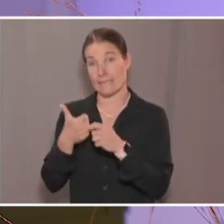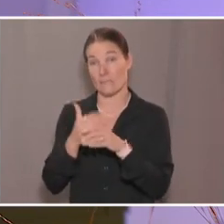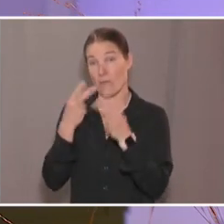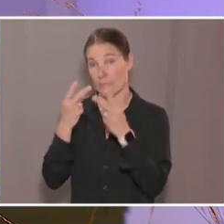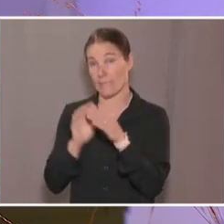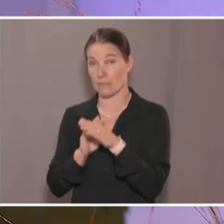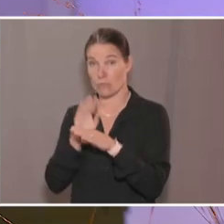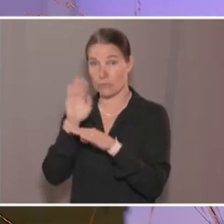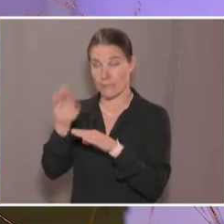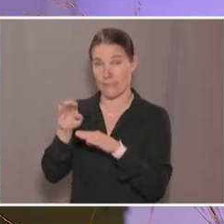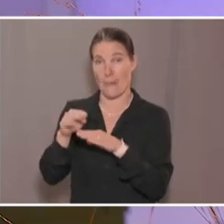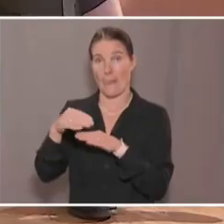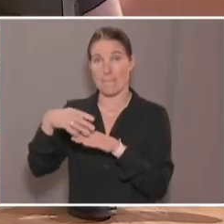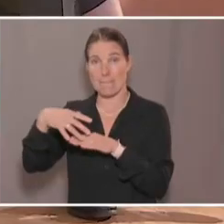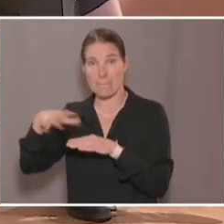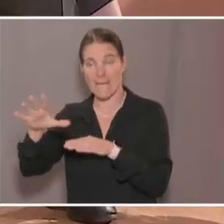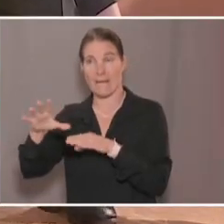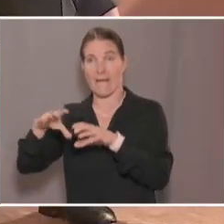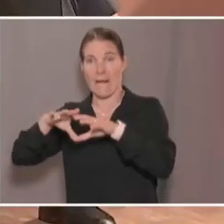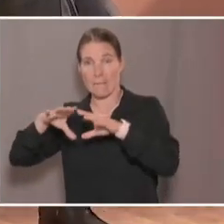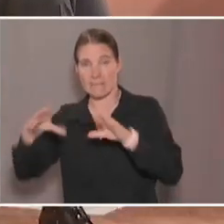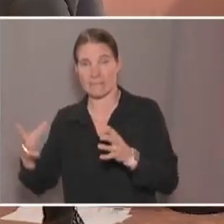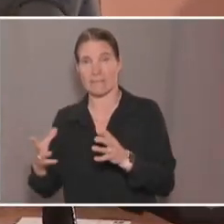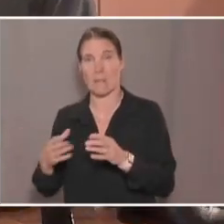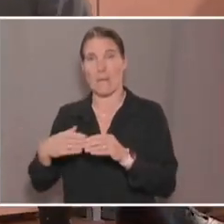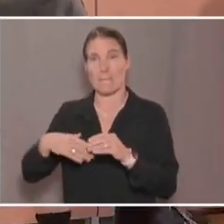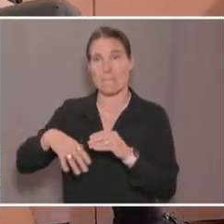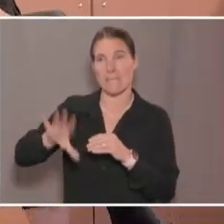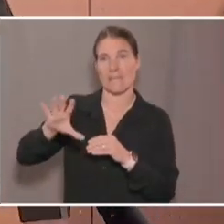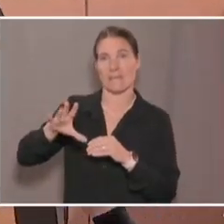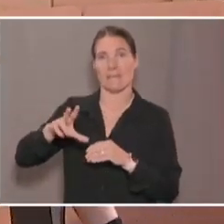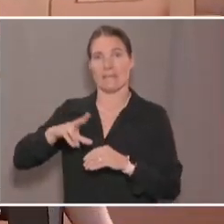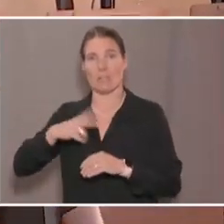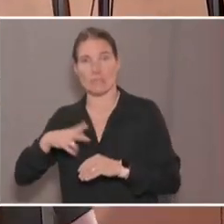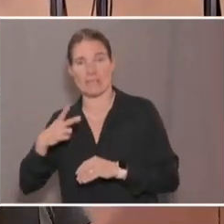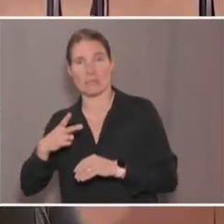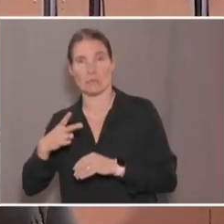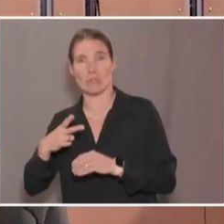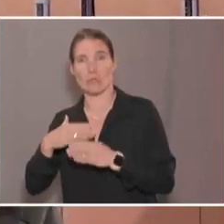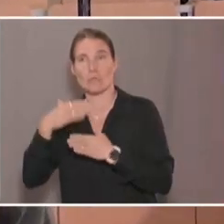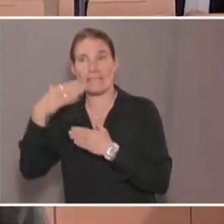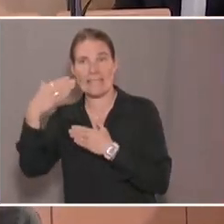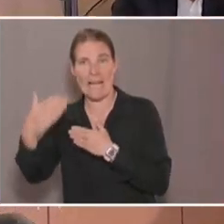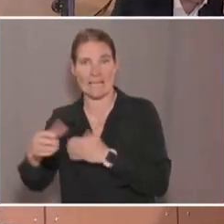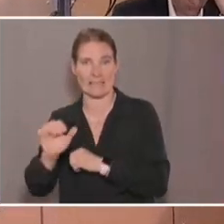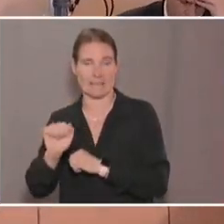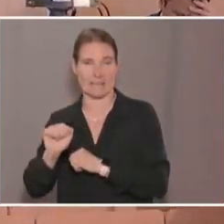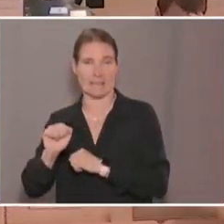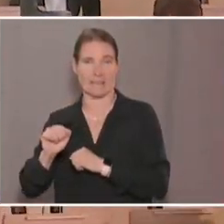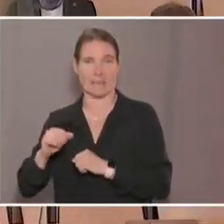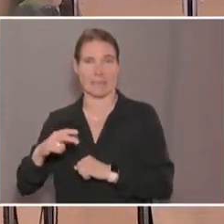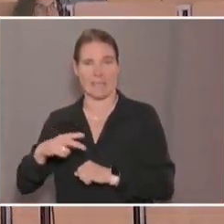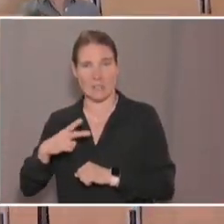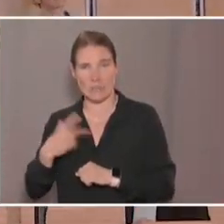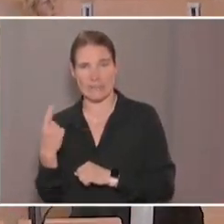mehr Kapazität, aber auch zu mehr Innovation und Nachhaltigkeit. Innovation,